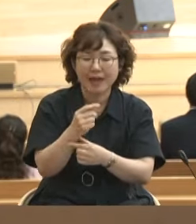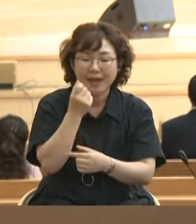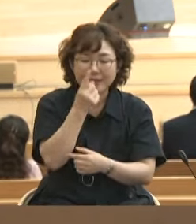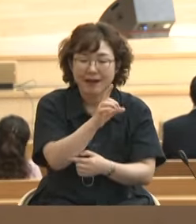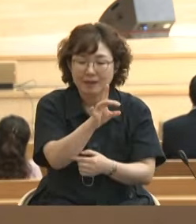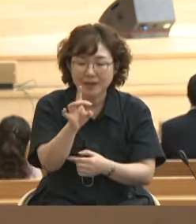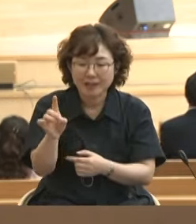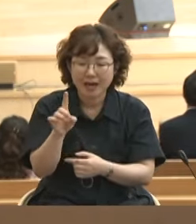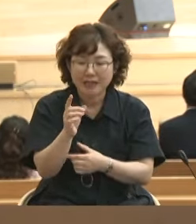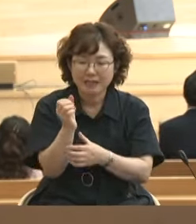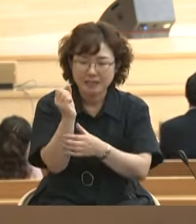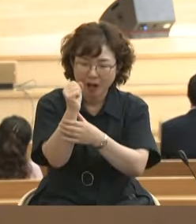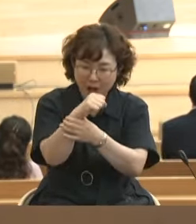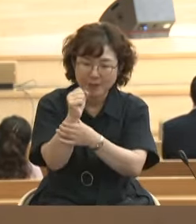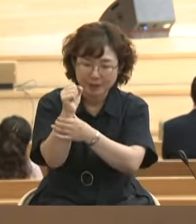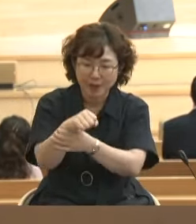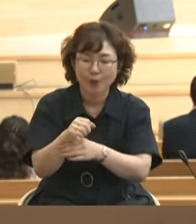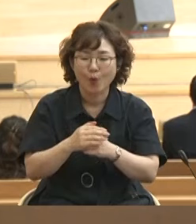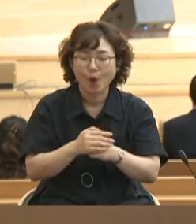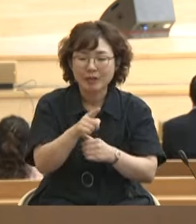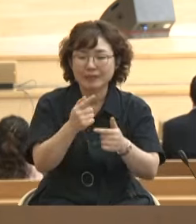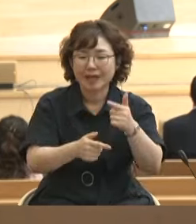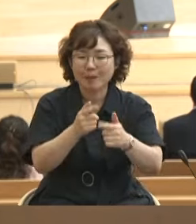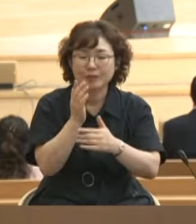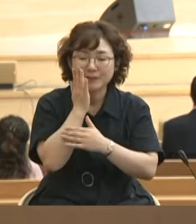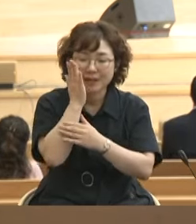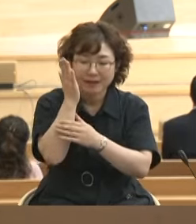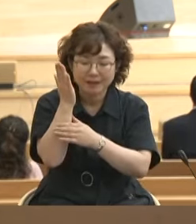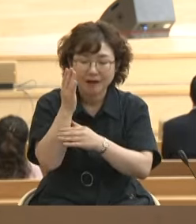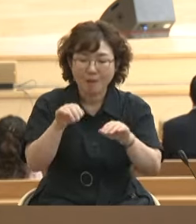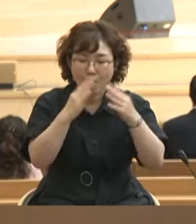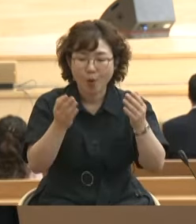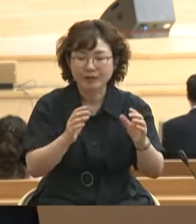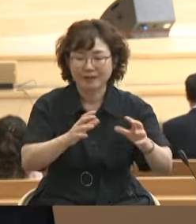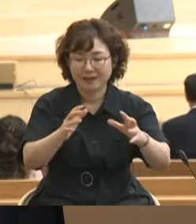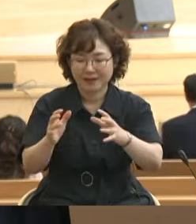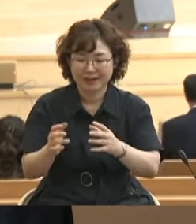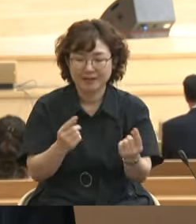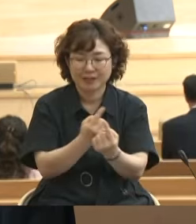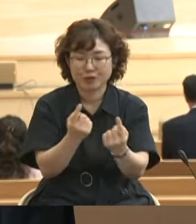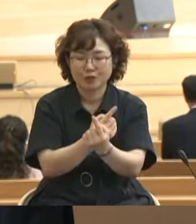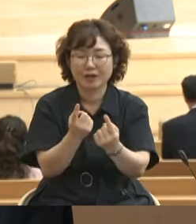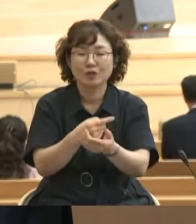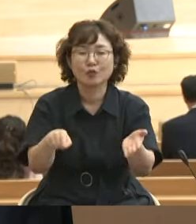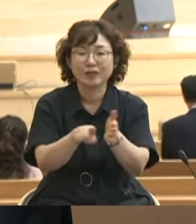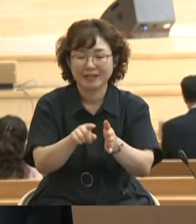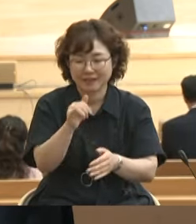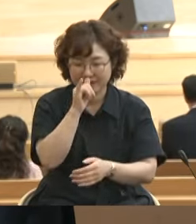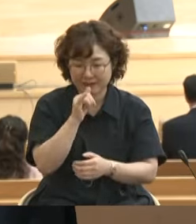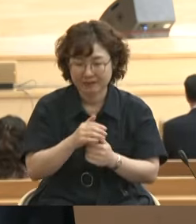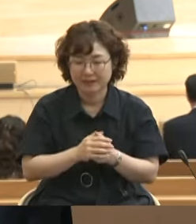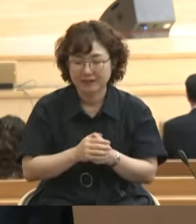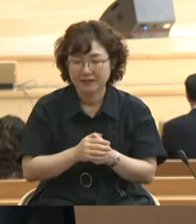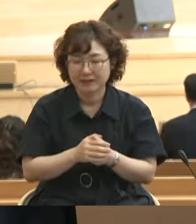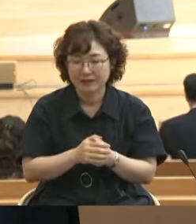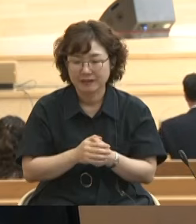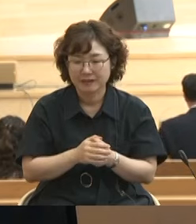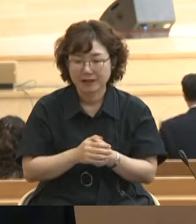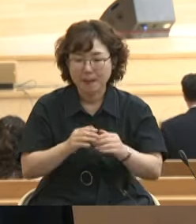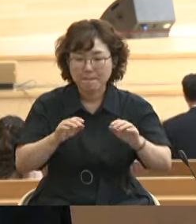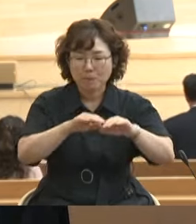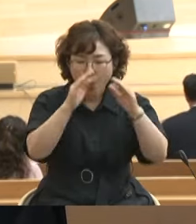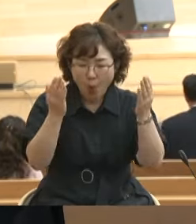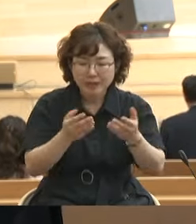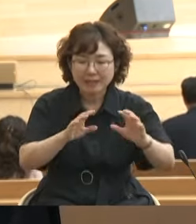맺되 달마다 그 열매를 맺고 그 나무 잎사귀들은 만국을 치료하기 위하여 있더라. 예,